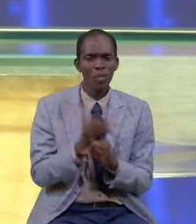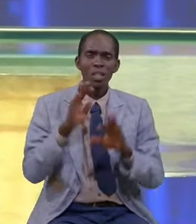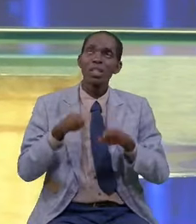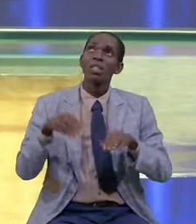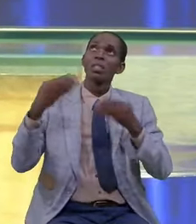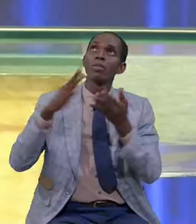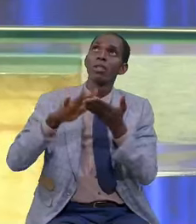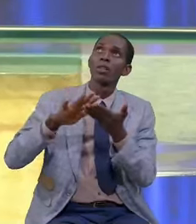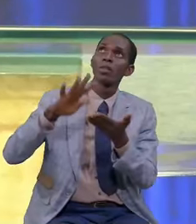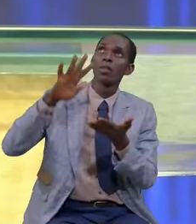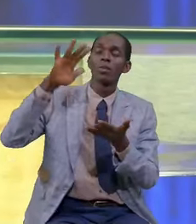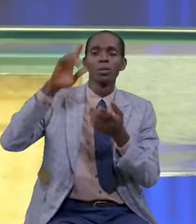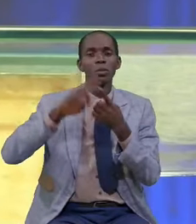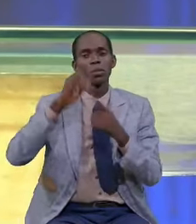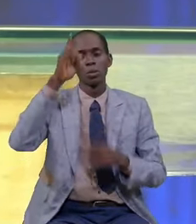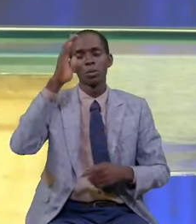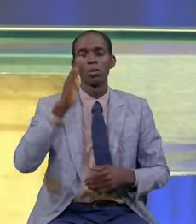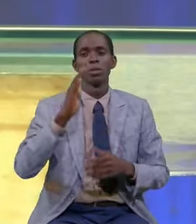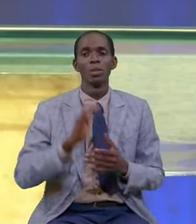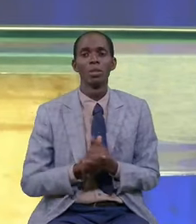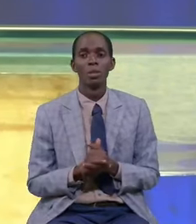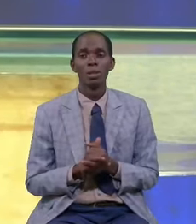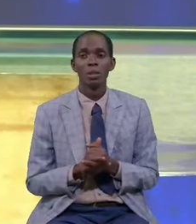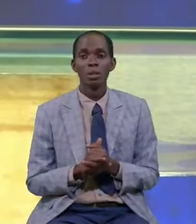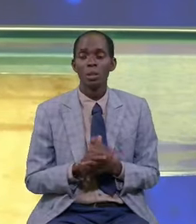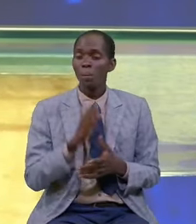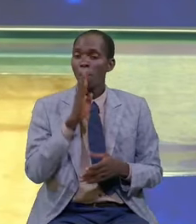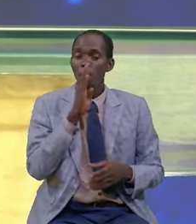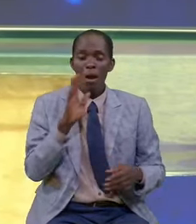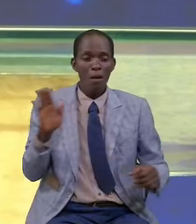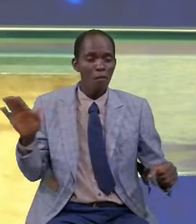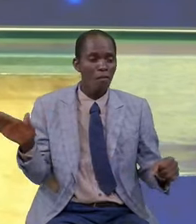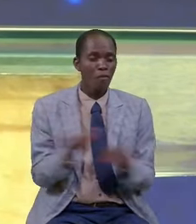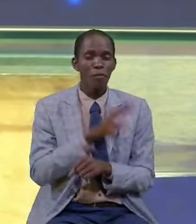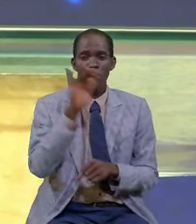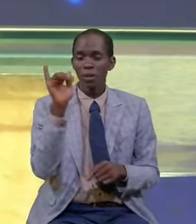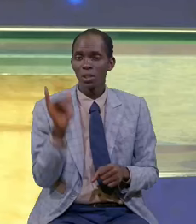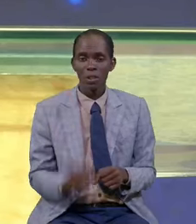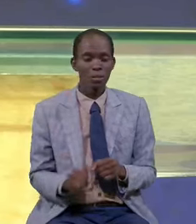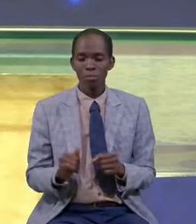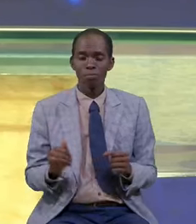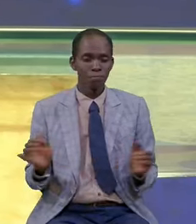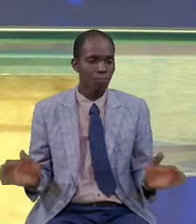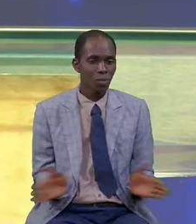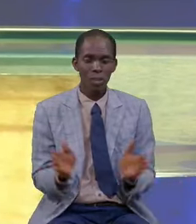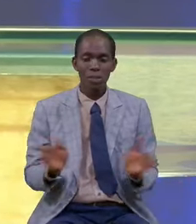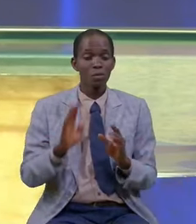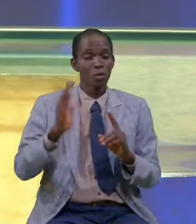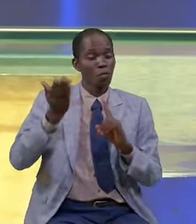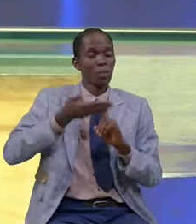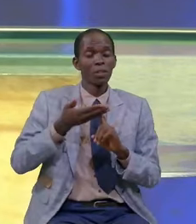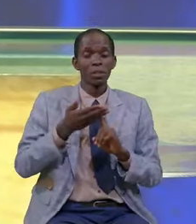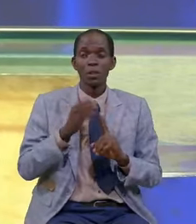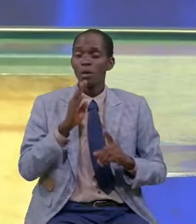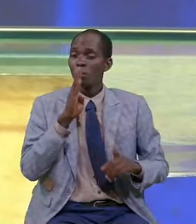fort dans la foi et donnait gloire à Dieu. Il avait la pleine conviction. Il avait la